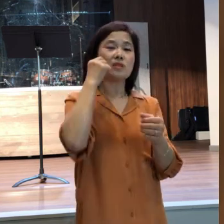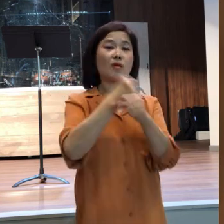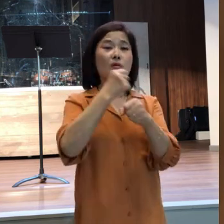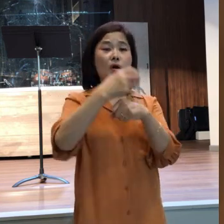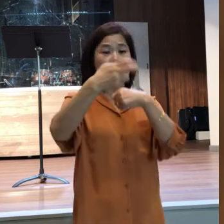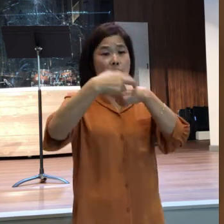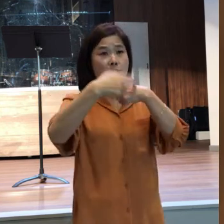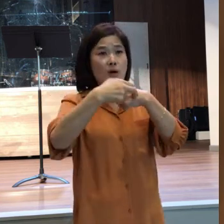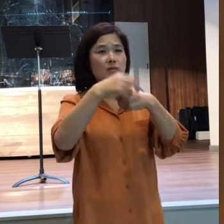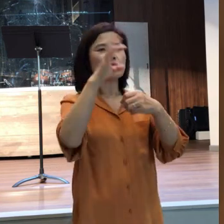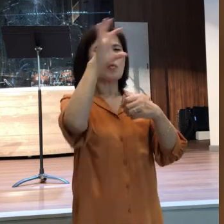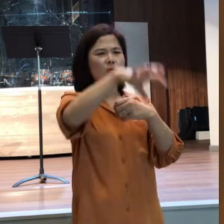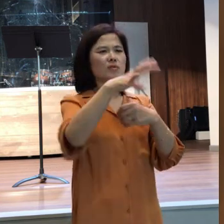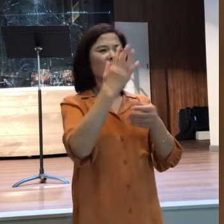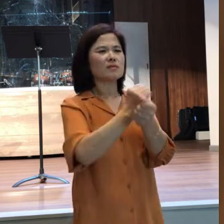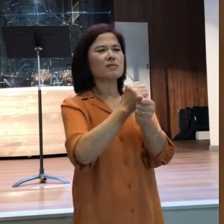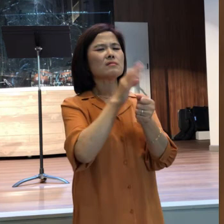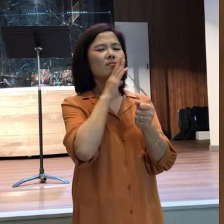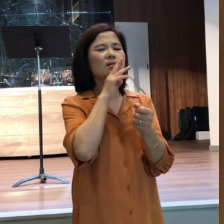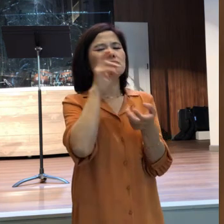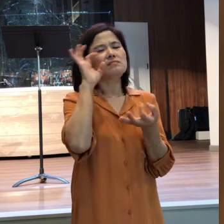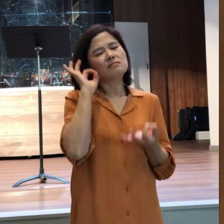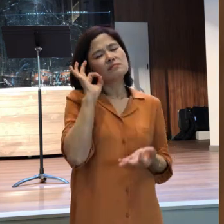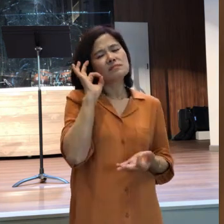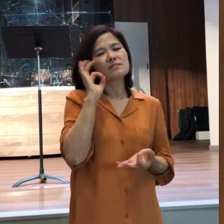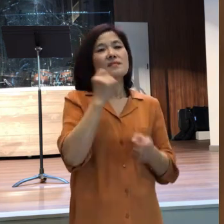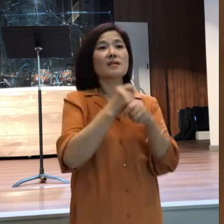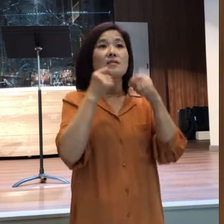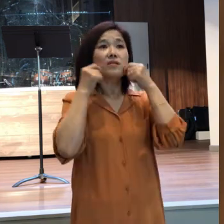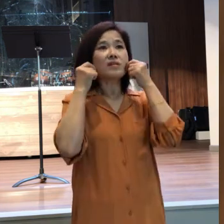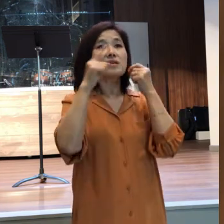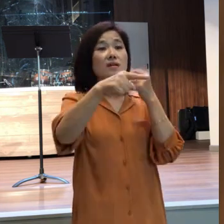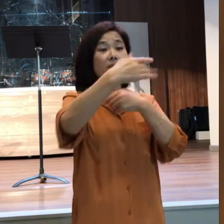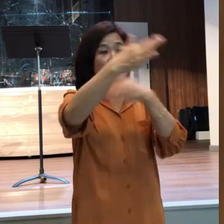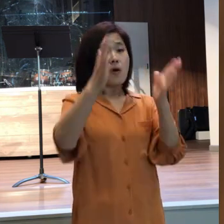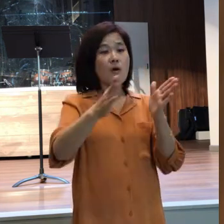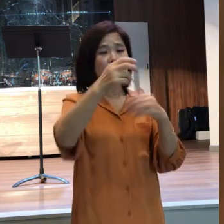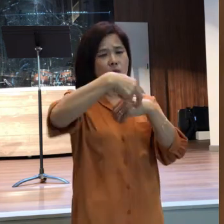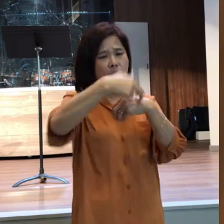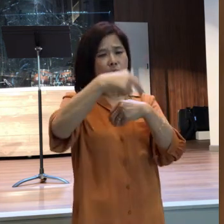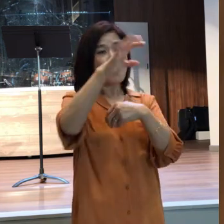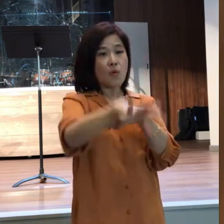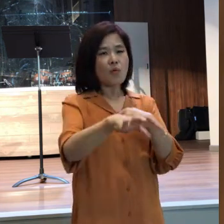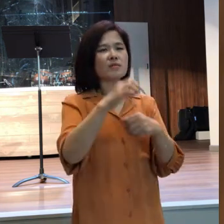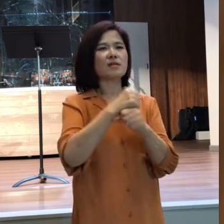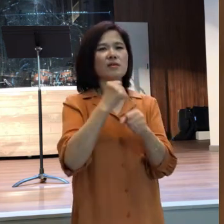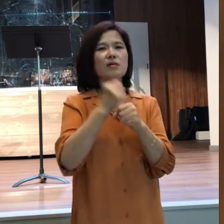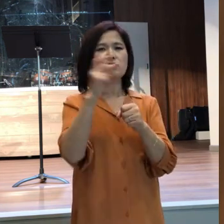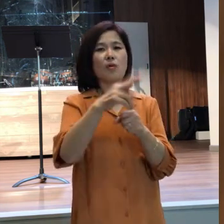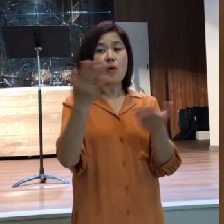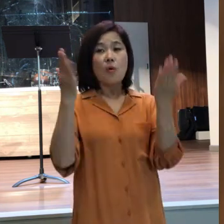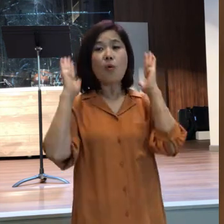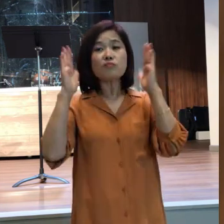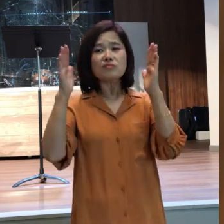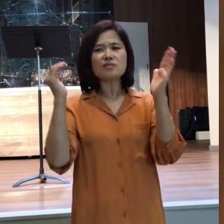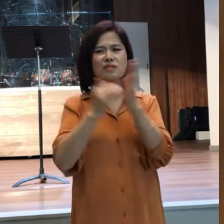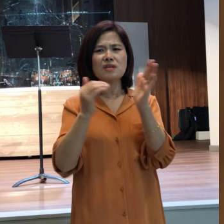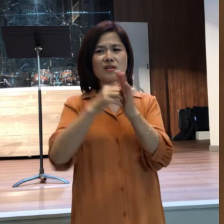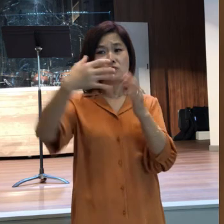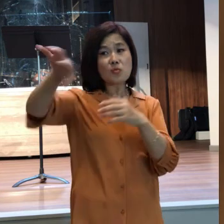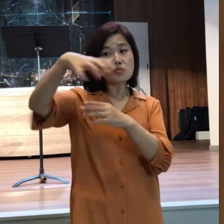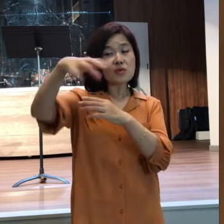세브란스 병원 담쟁이 넝쿨을 바라보며 힘없이 웃음 짓던 그 병실에도 수업 종료를 알리는